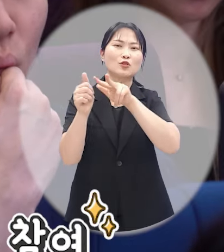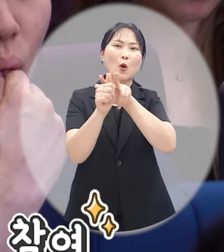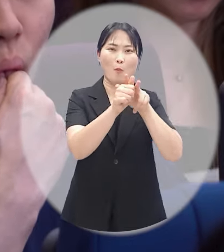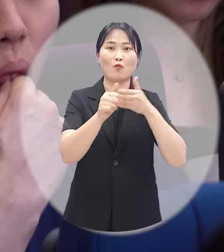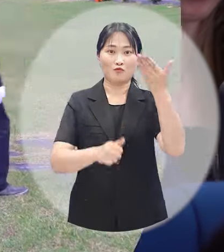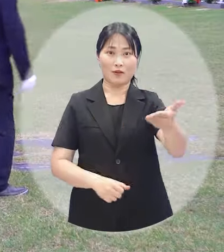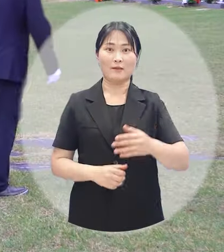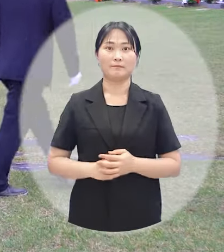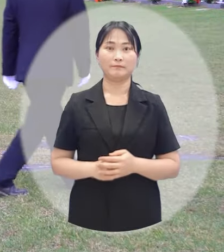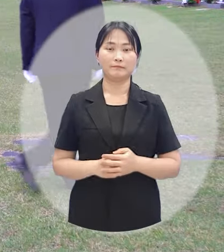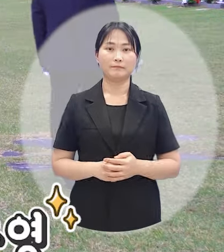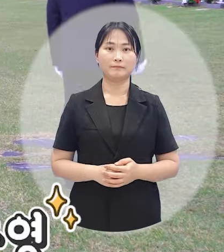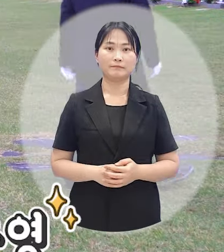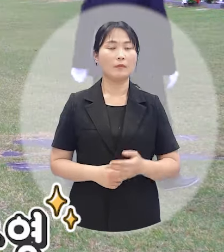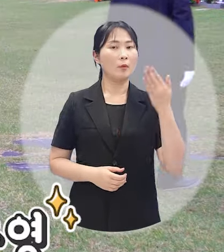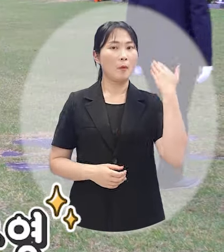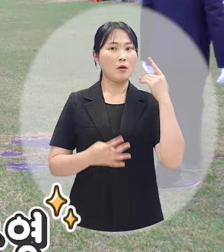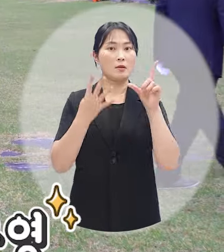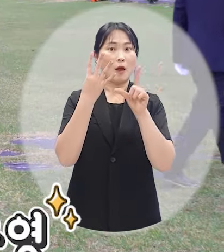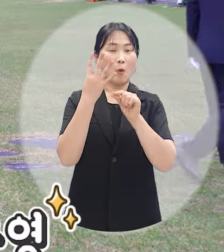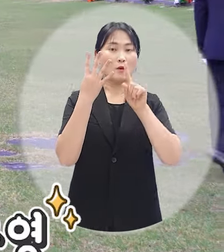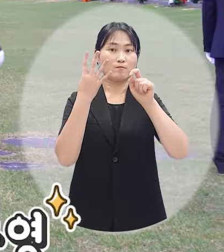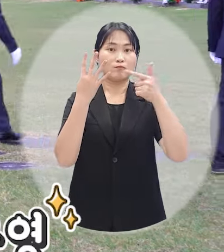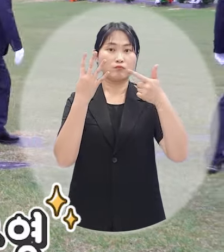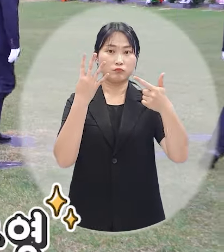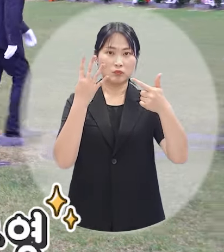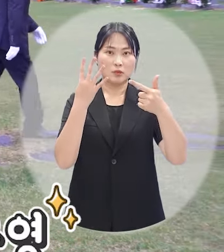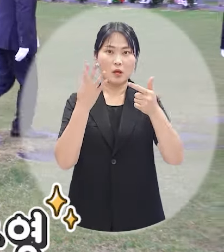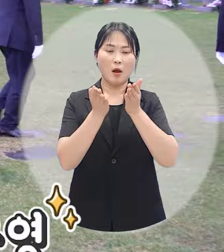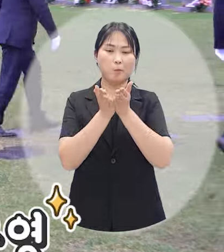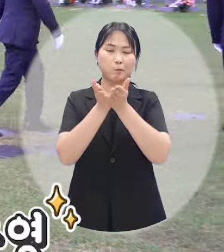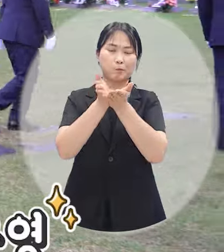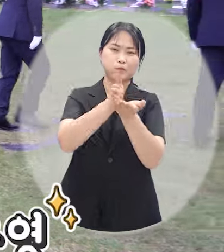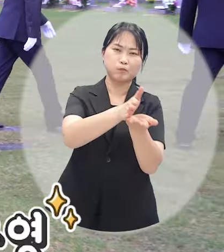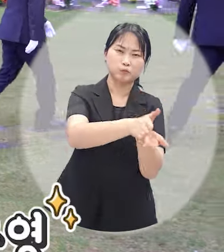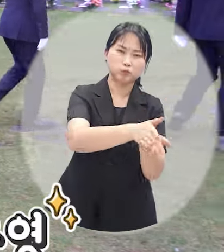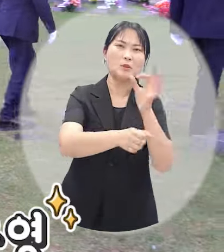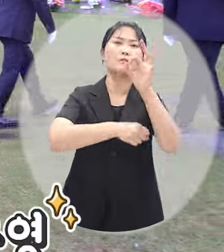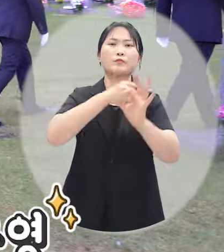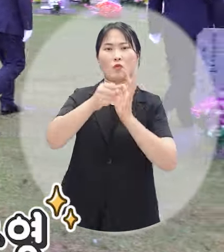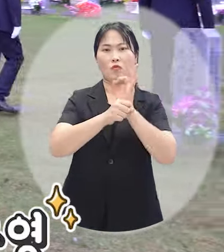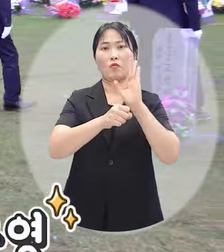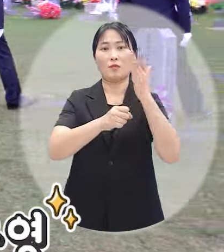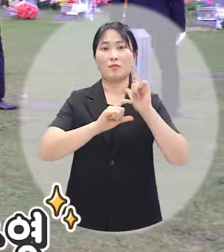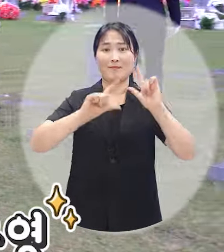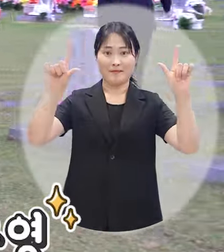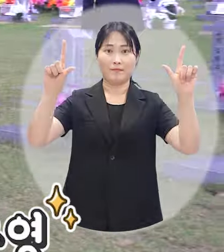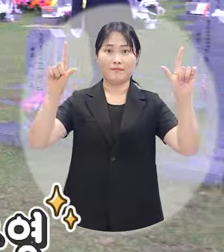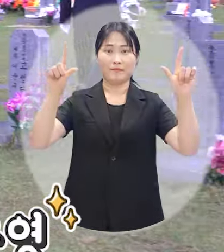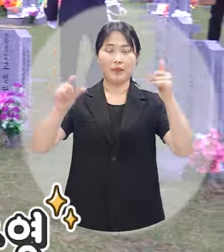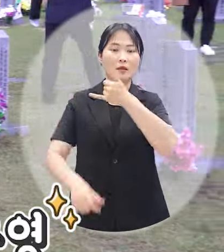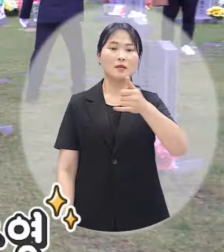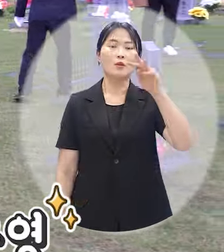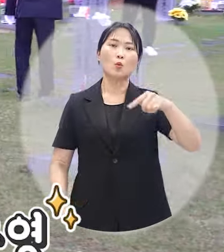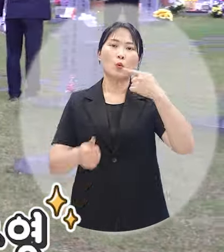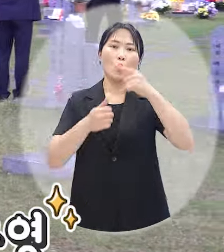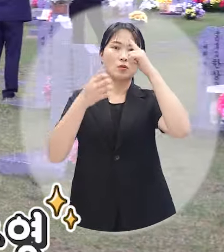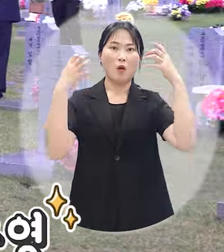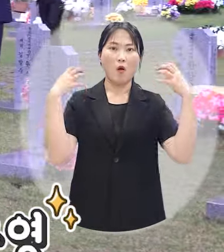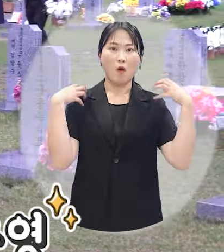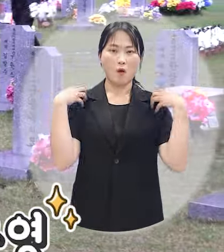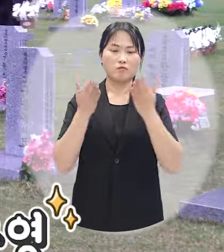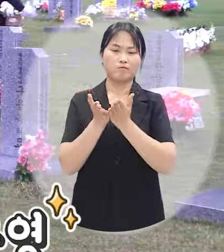제공합니다. 지난 4월 16일은 세월호 참사가 일어난 지 10주기 되는 날이었습니다. 세종시 교육청은